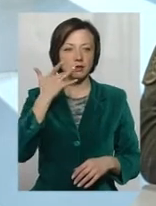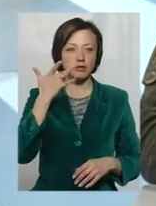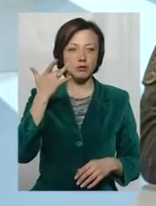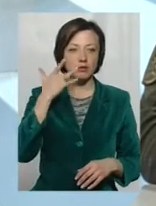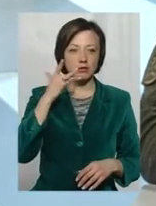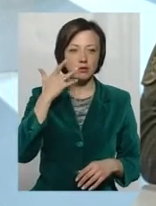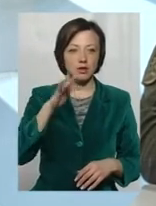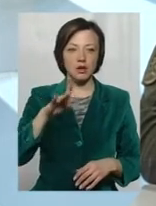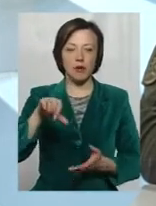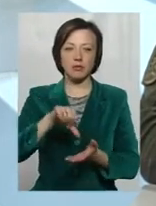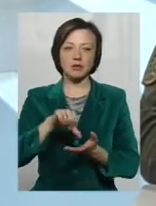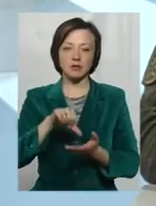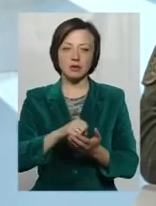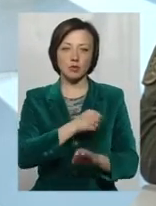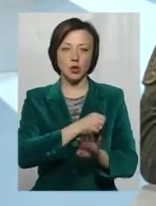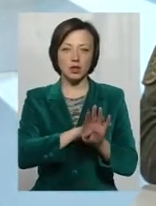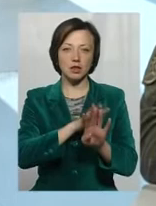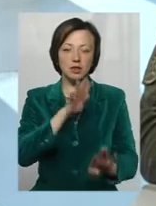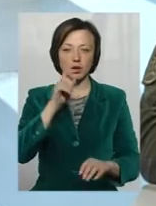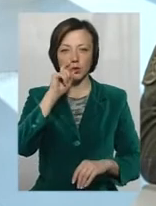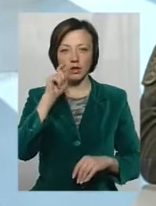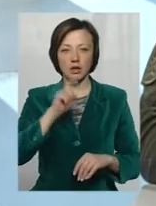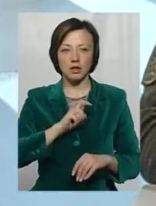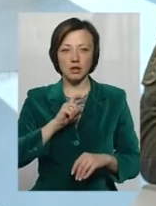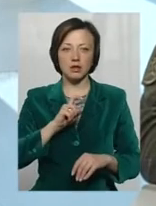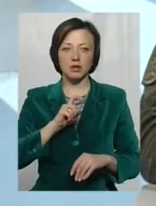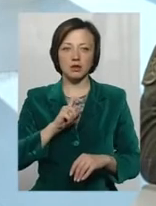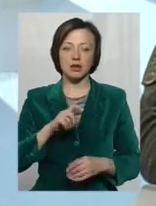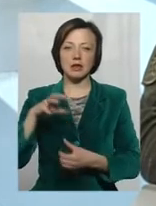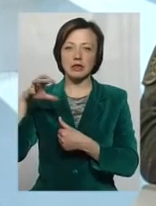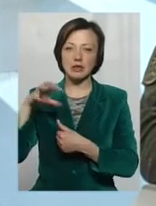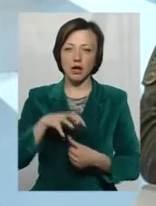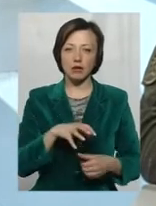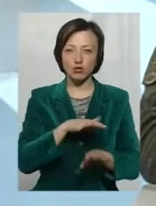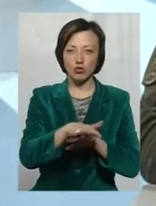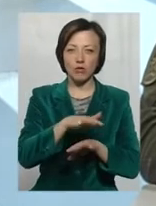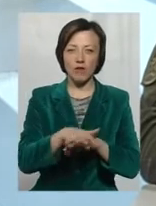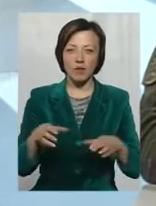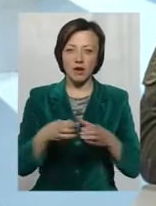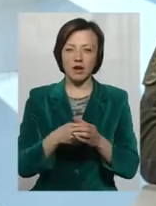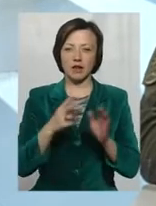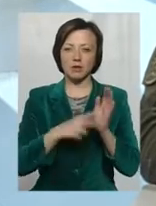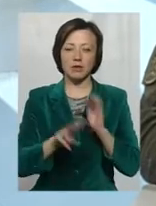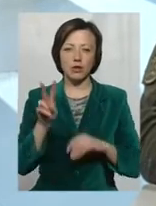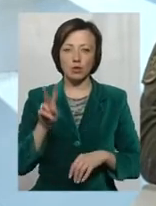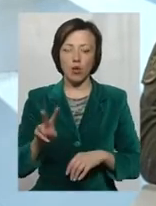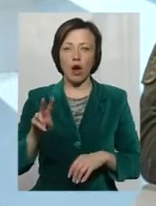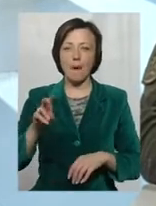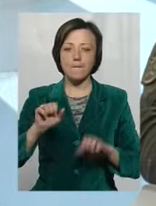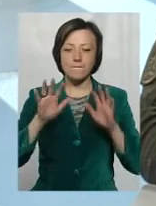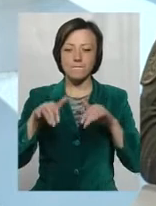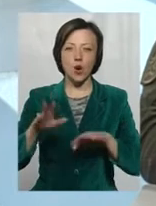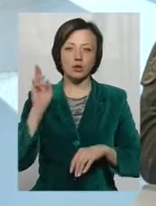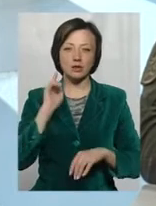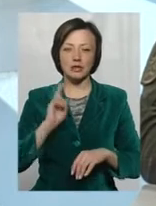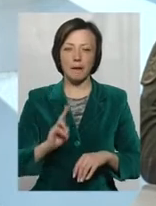були представники Збройних сил України, це і 95-та десантно-штурмова бригада, 72-га, морські піхотинці наші. І перша